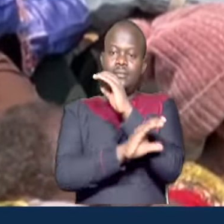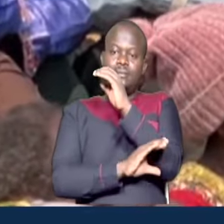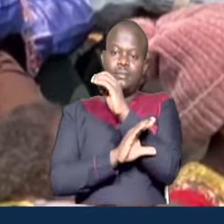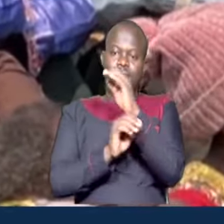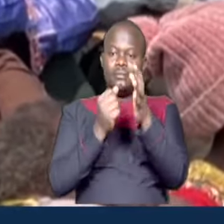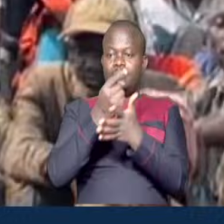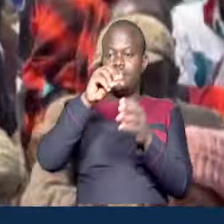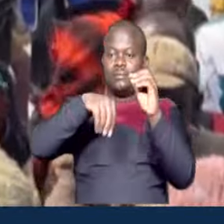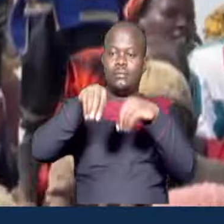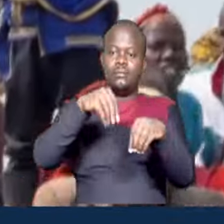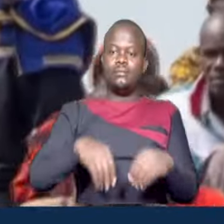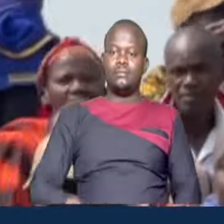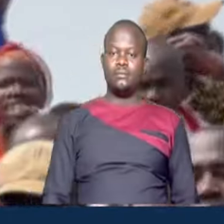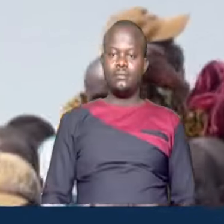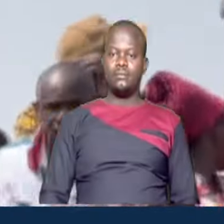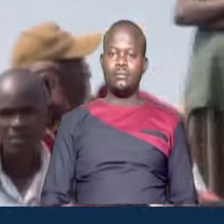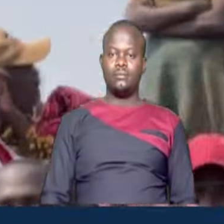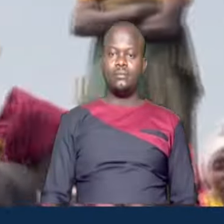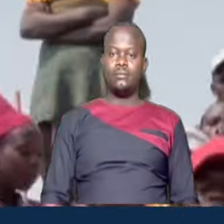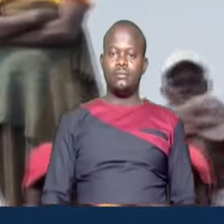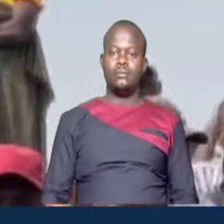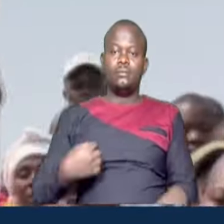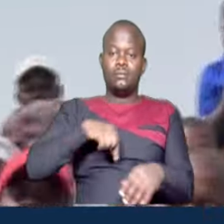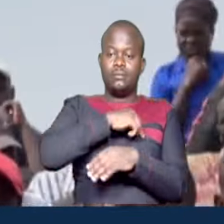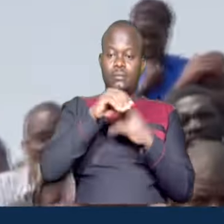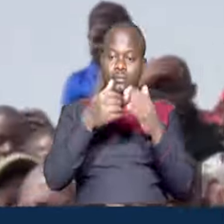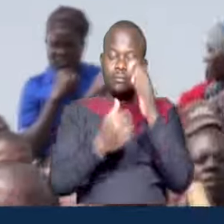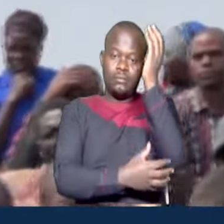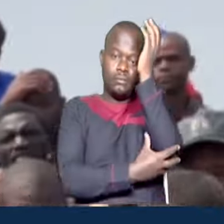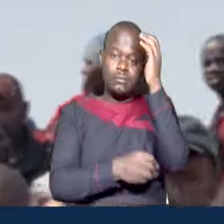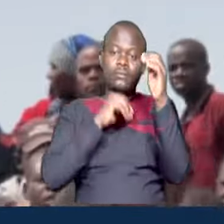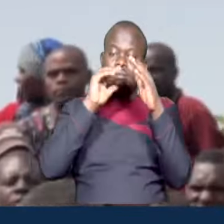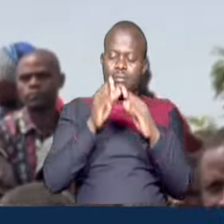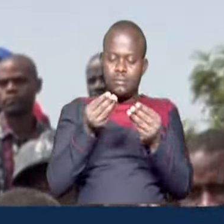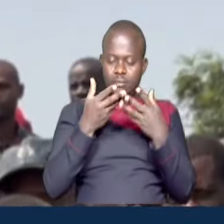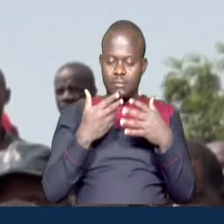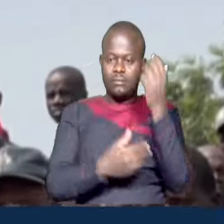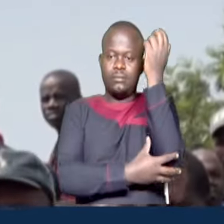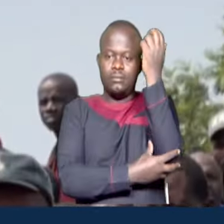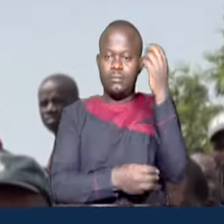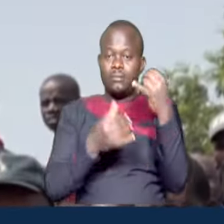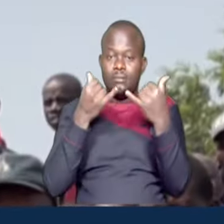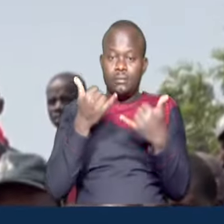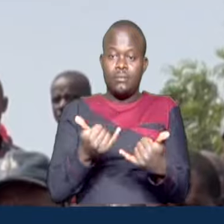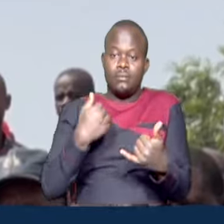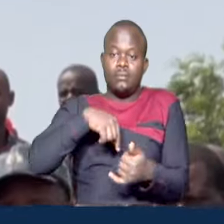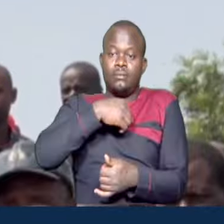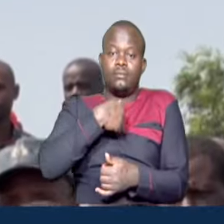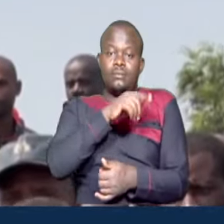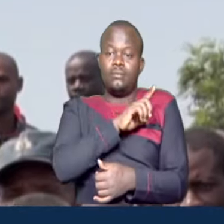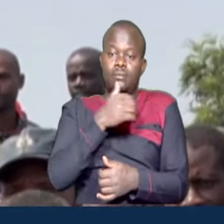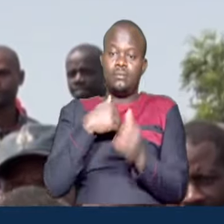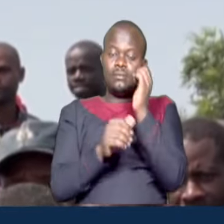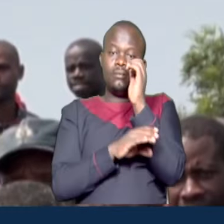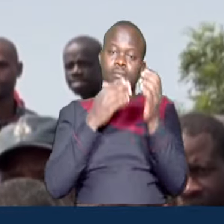muyabyaza umusaruro nta muntu aturaze iki ubukene nta muntu aturaze ubukene none rero dufite amahirwe dufite igihugu cyiza